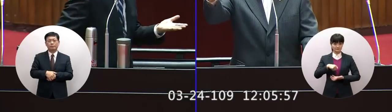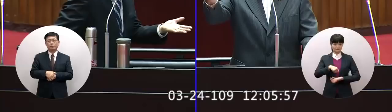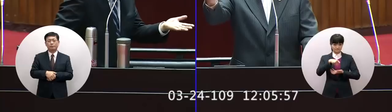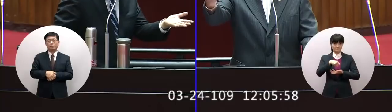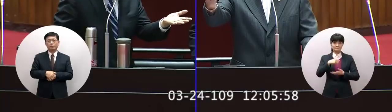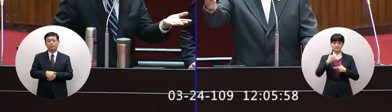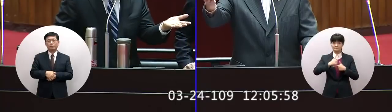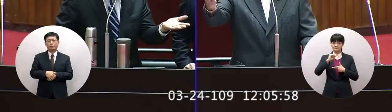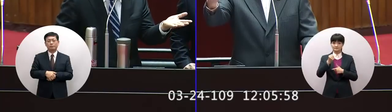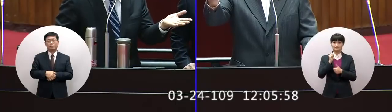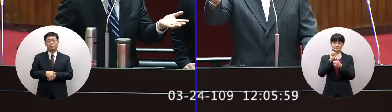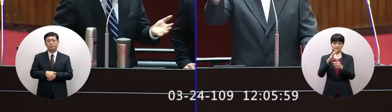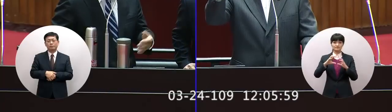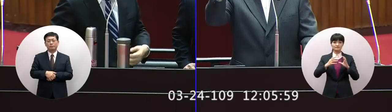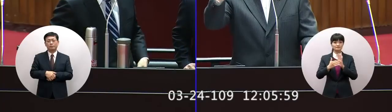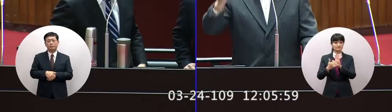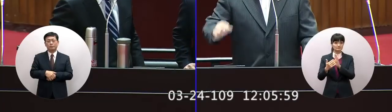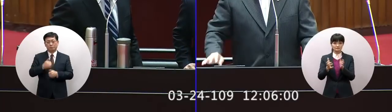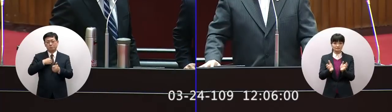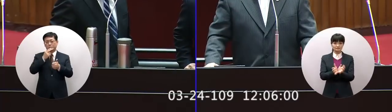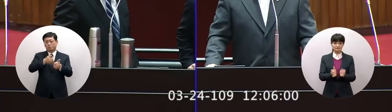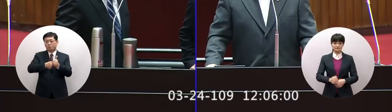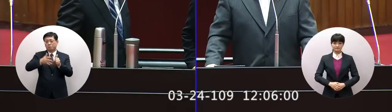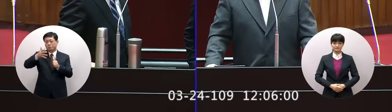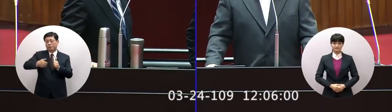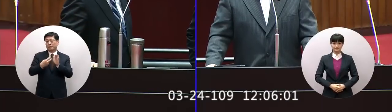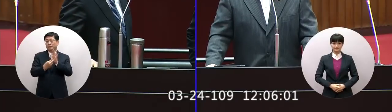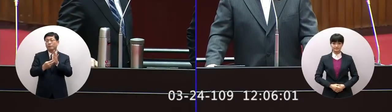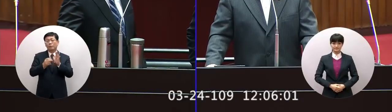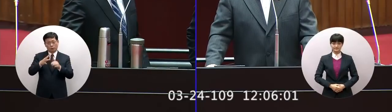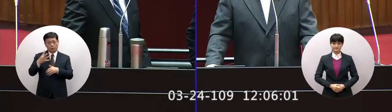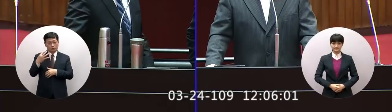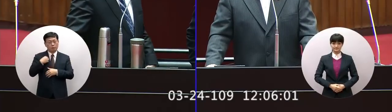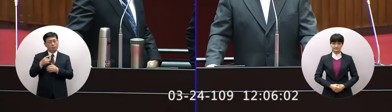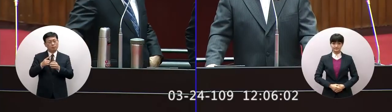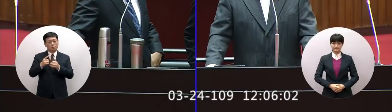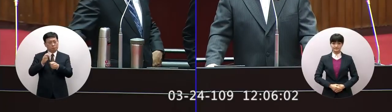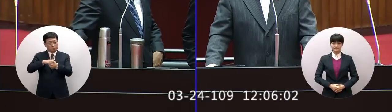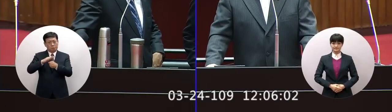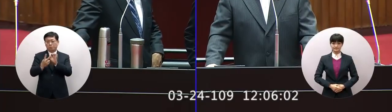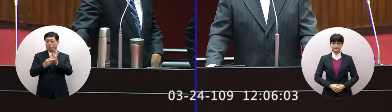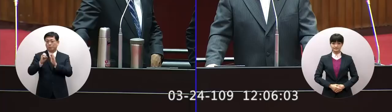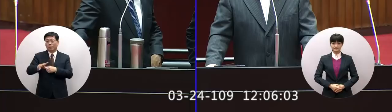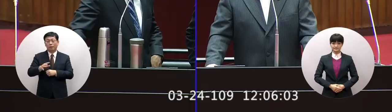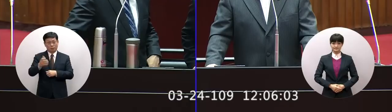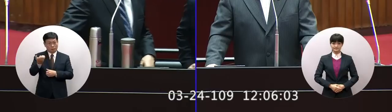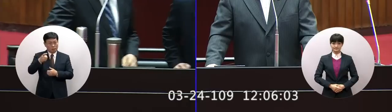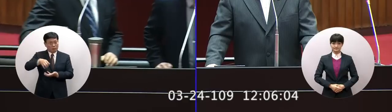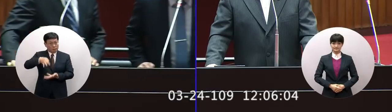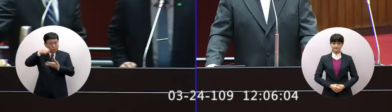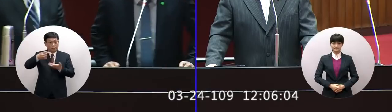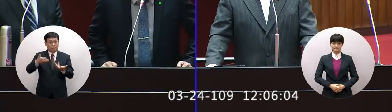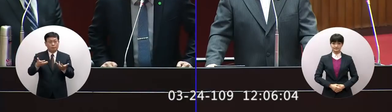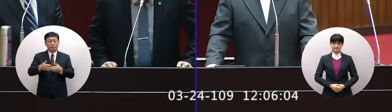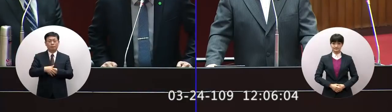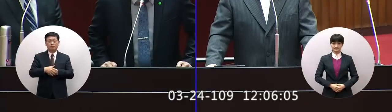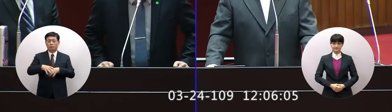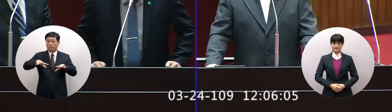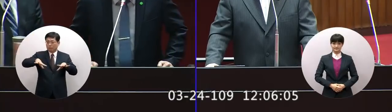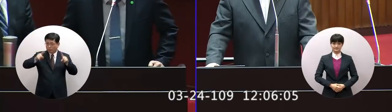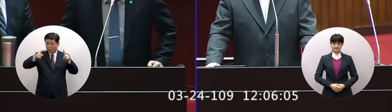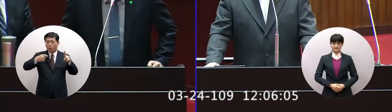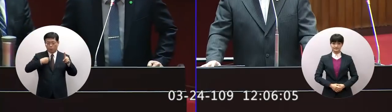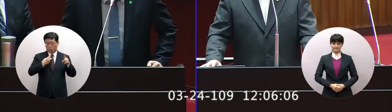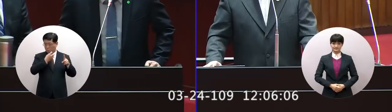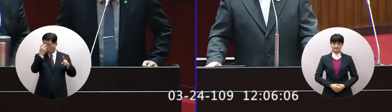来是建议国防部 副部长做说明。 报员，给请各位一点时间给你做个补充。你讲的这些事情，像刚开始的时